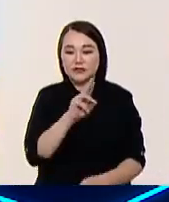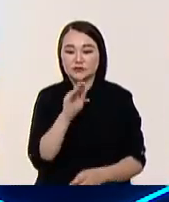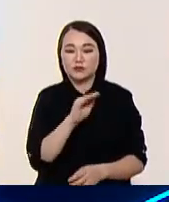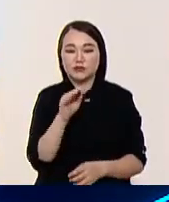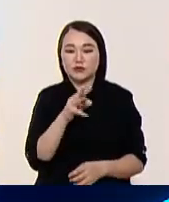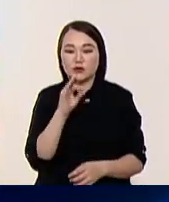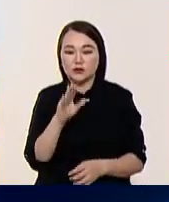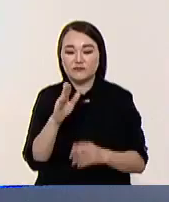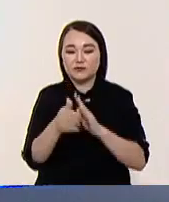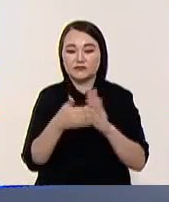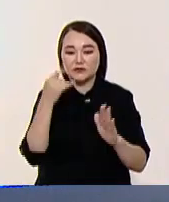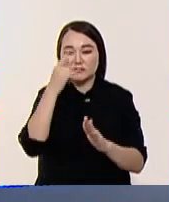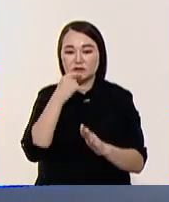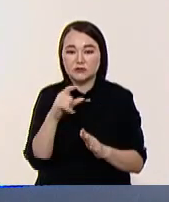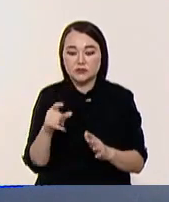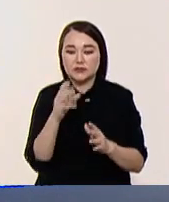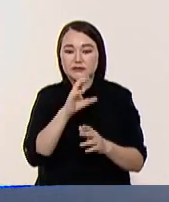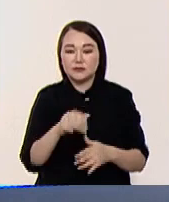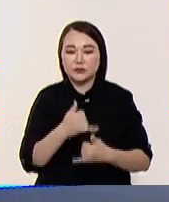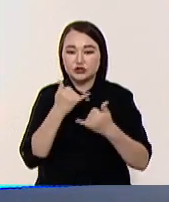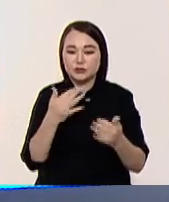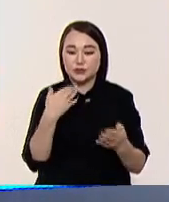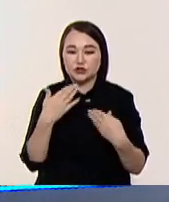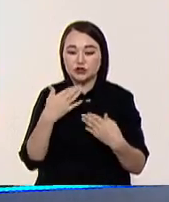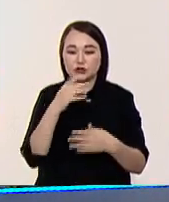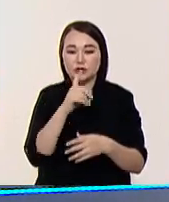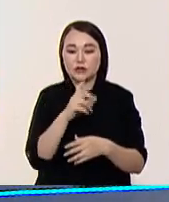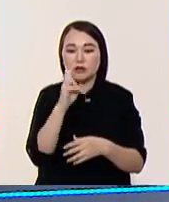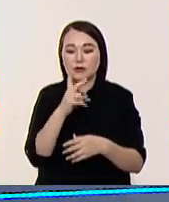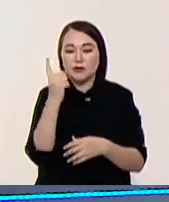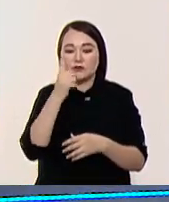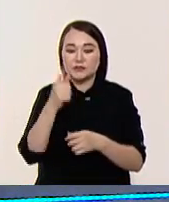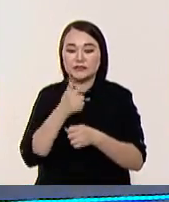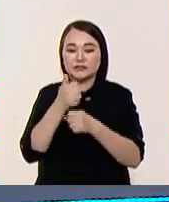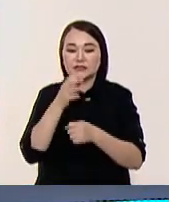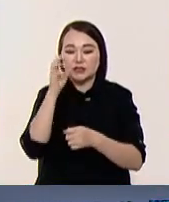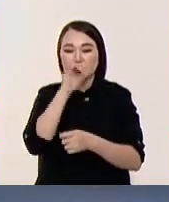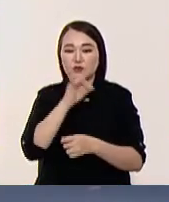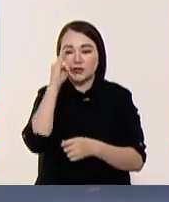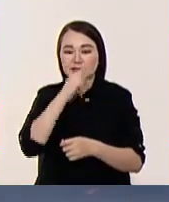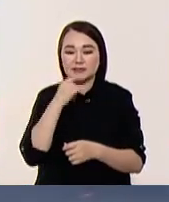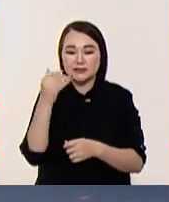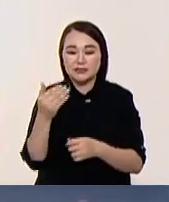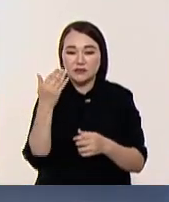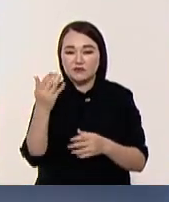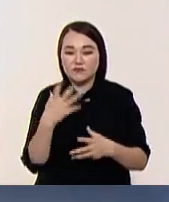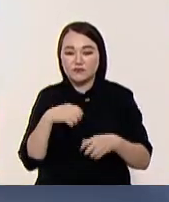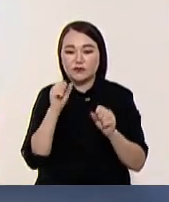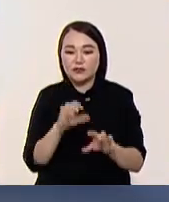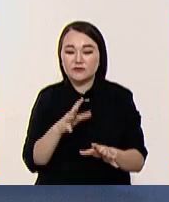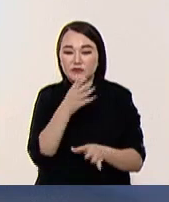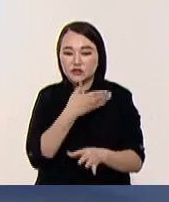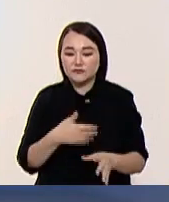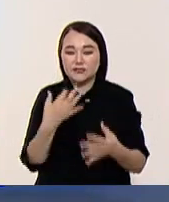Касым-Жомарт Токаев призвал казахстанцев с почтением относиться к роли первого президента в истории Казахстана. Его вклад в построение